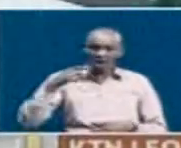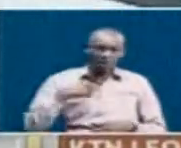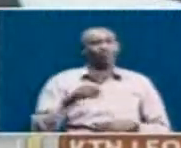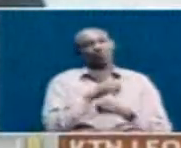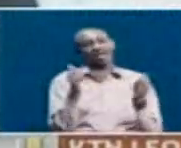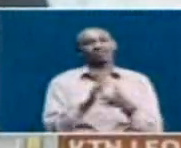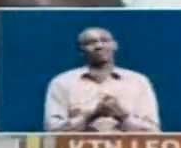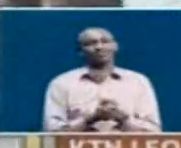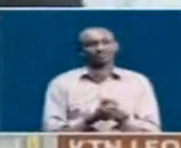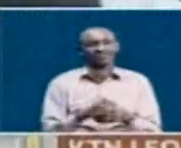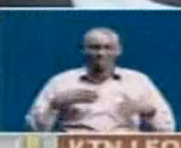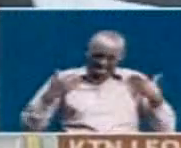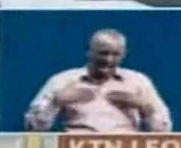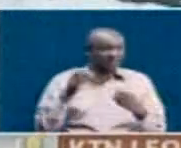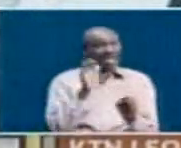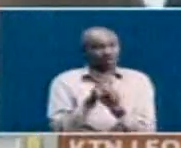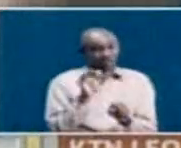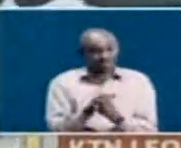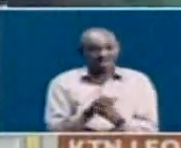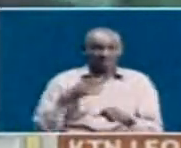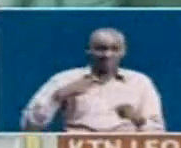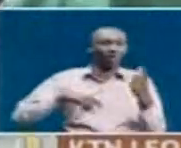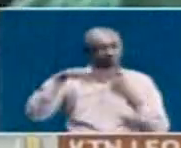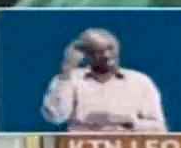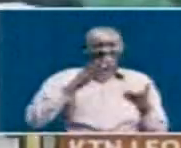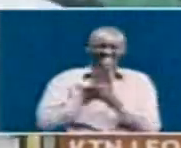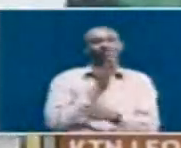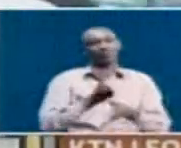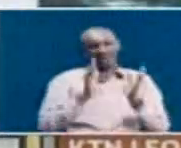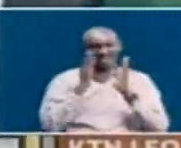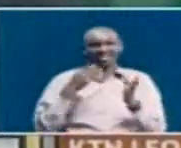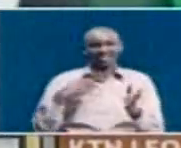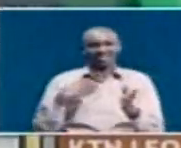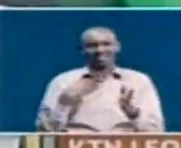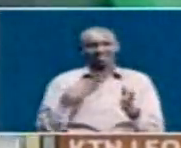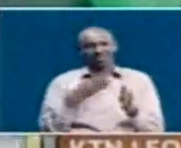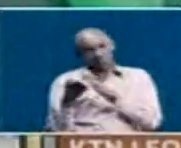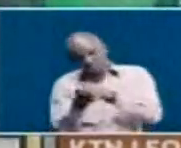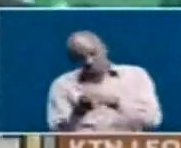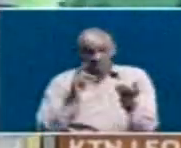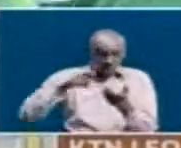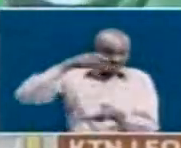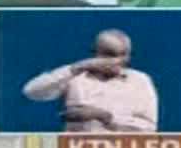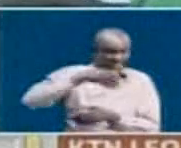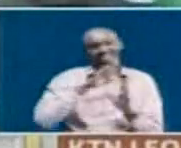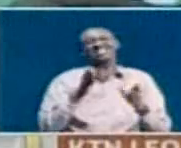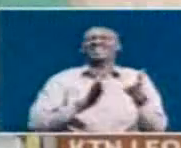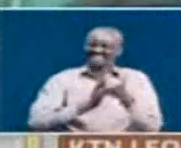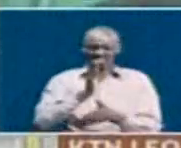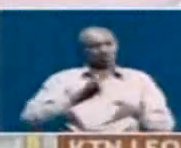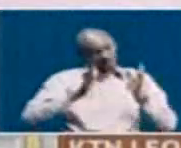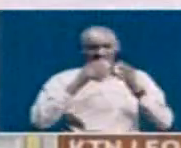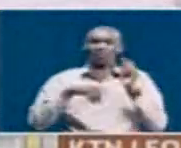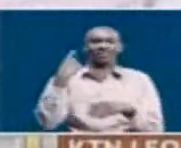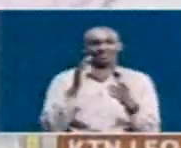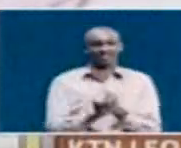kabisa leo. Nimefurahi kabisa. Wameshinda kihaki. Kuna kichwa kikubwa kubaguliwa malini ni kihaki. Wamefanya